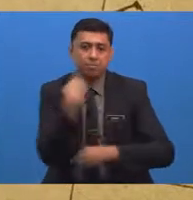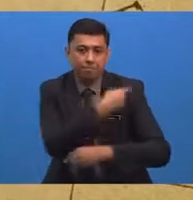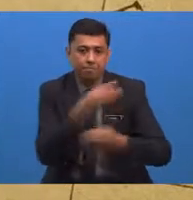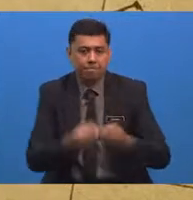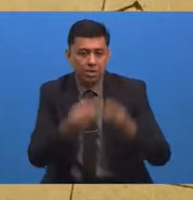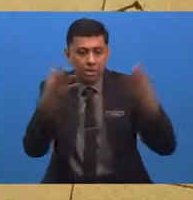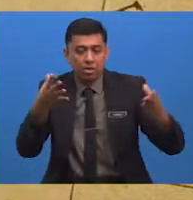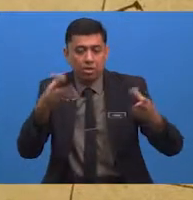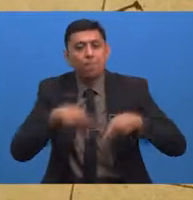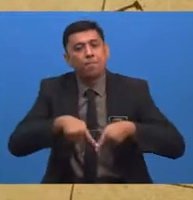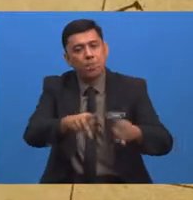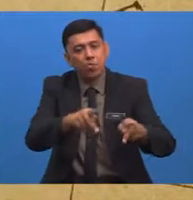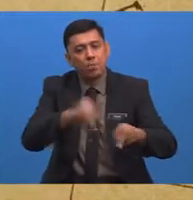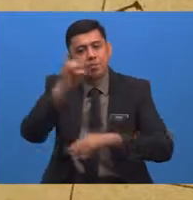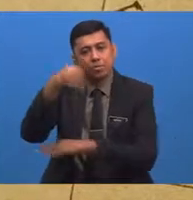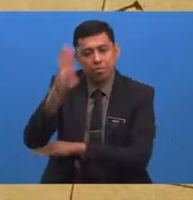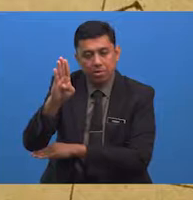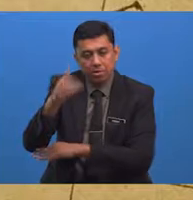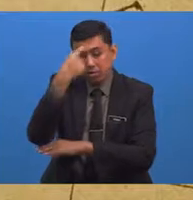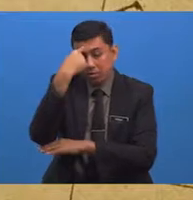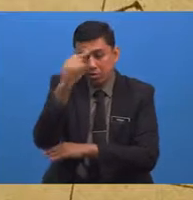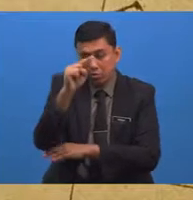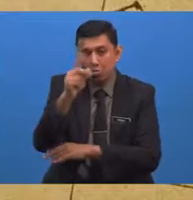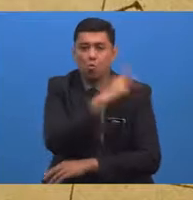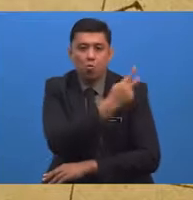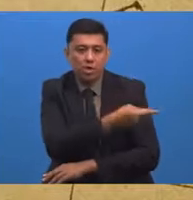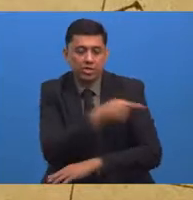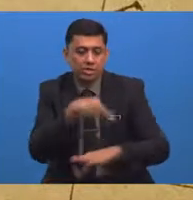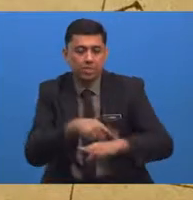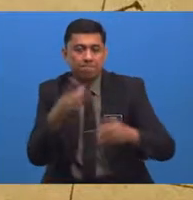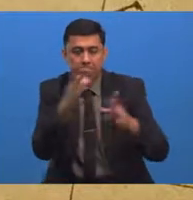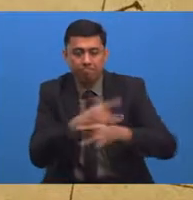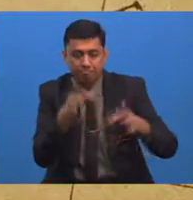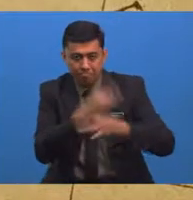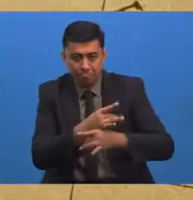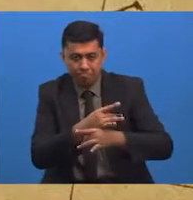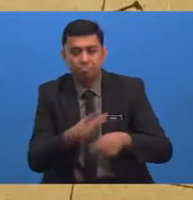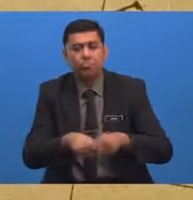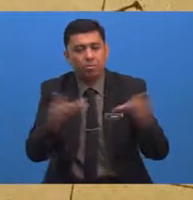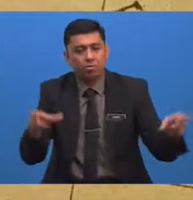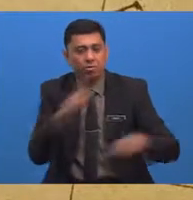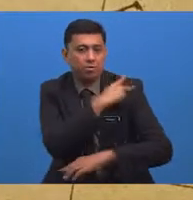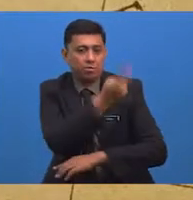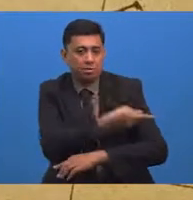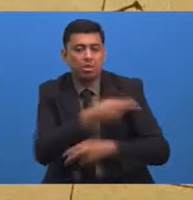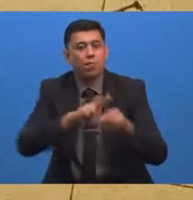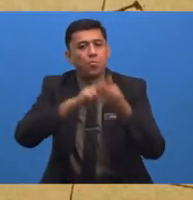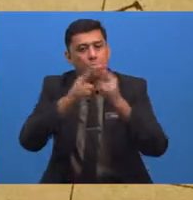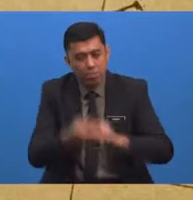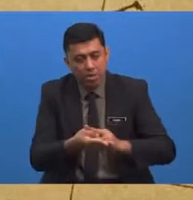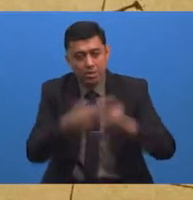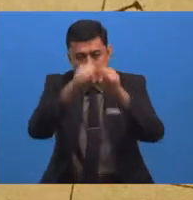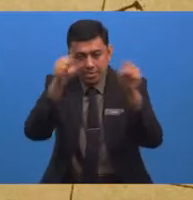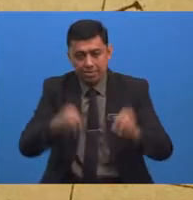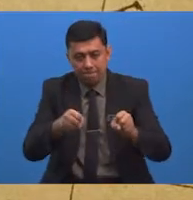tercetus membuka peluang kepada James Brooke untuk berkuasa di Sarawak. Perluasan kuasa barat merubah sistem